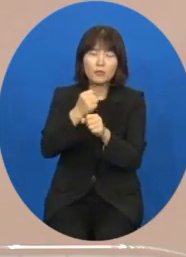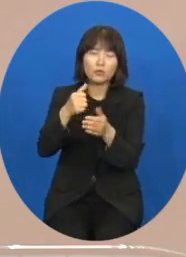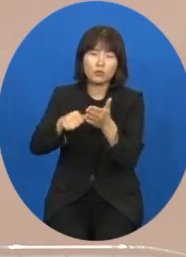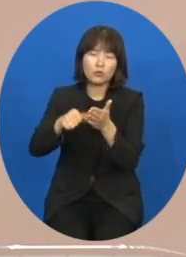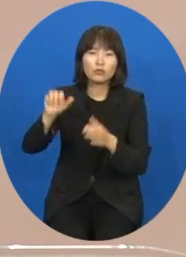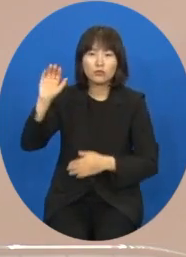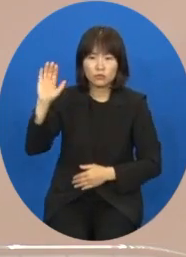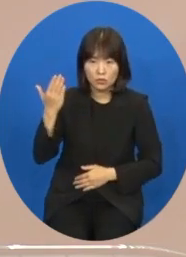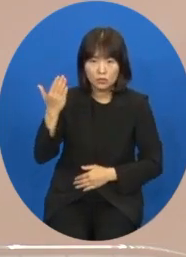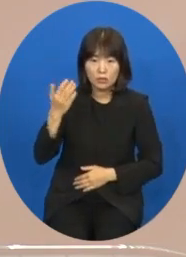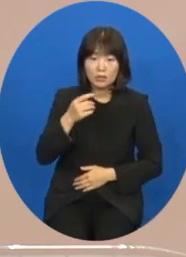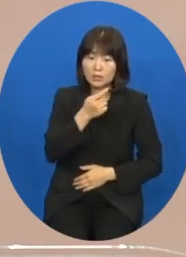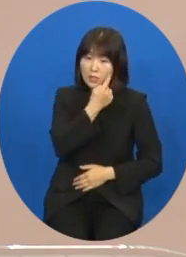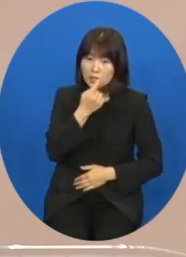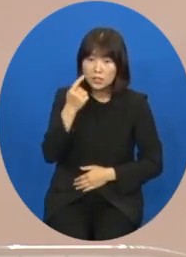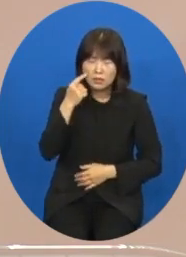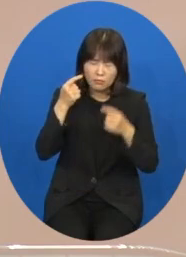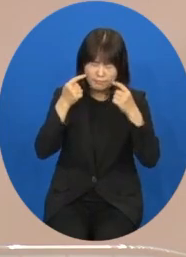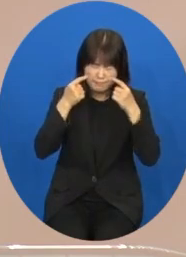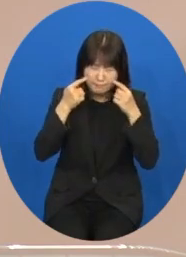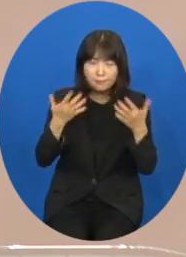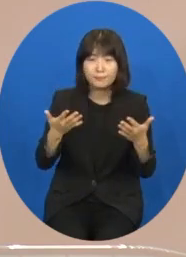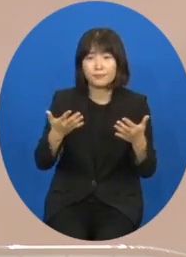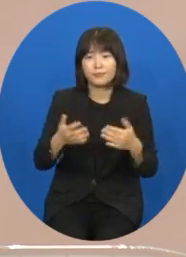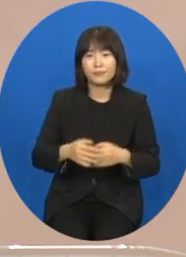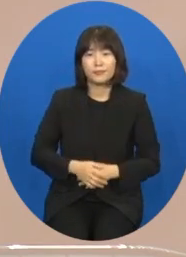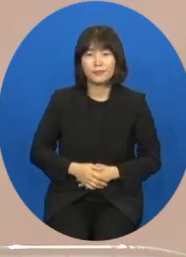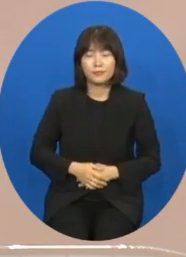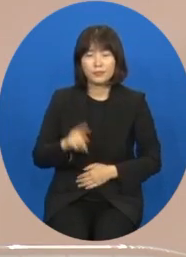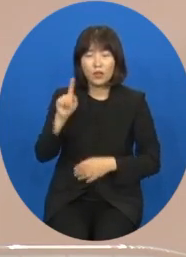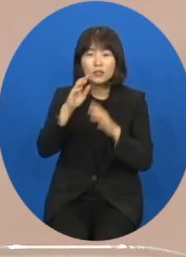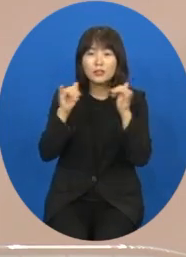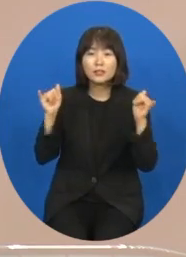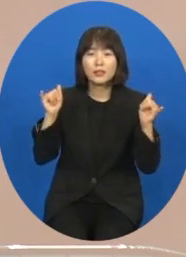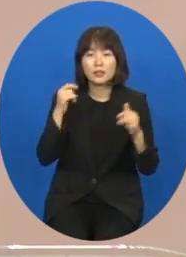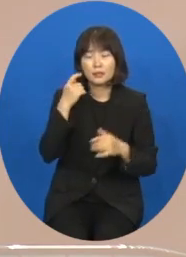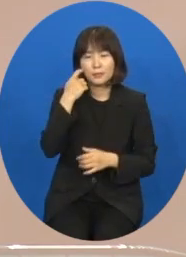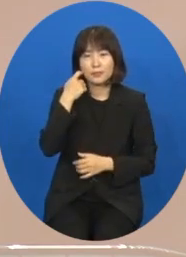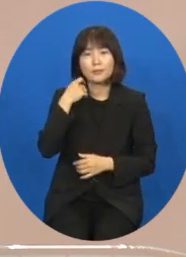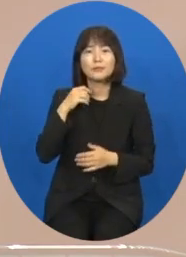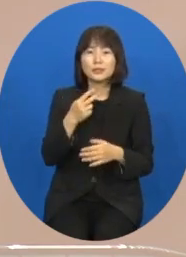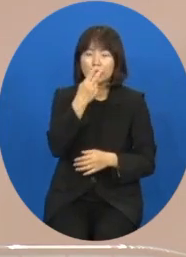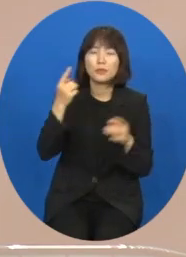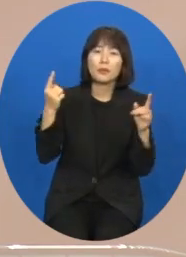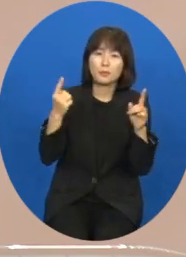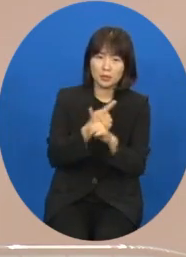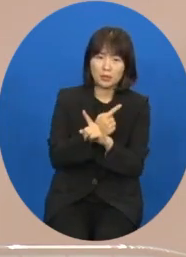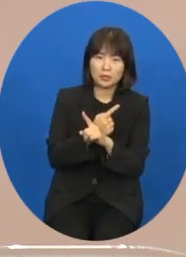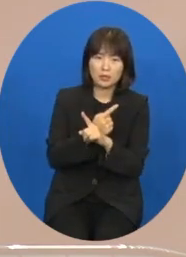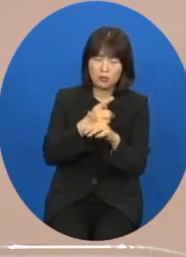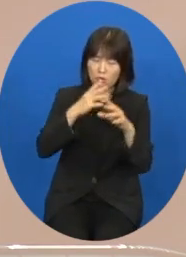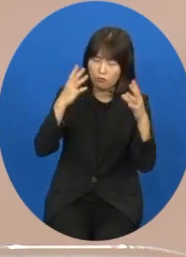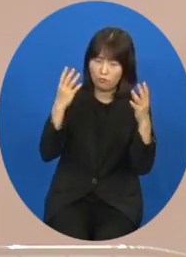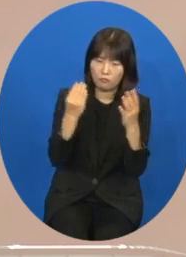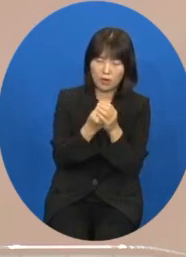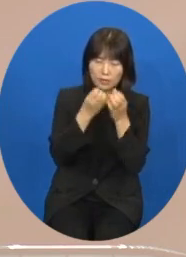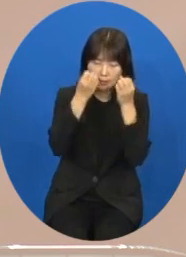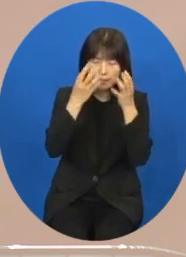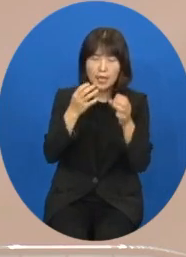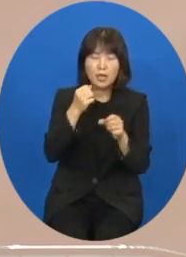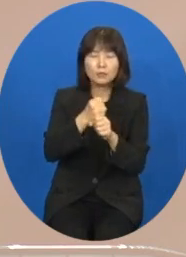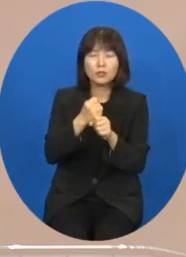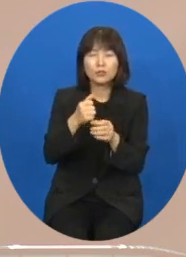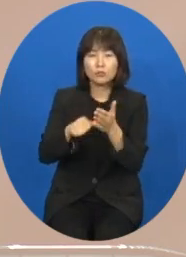그 증거가 너무 분명해요. 어떤 사람이 생명이 바뀌었다, 완전히 새로운 피조물이